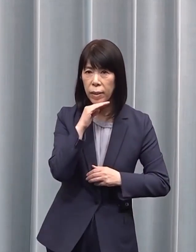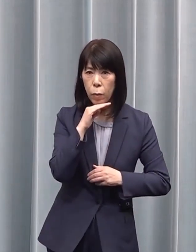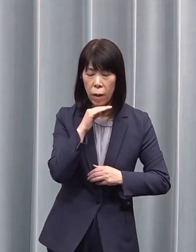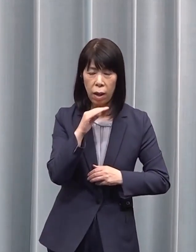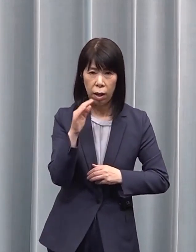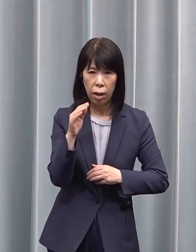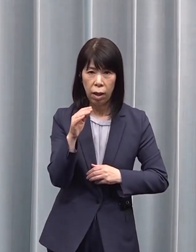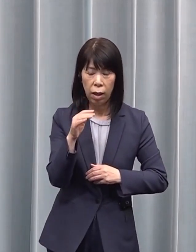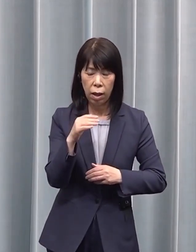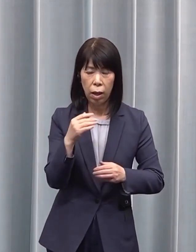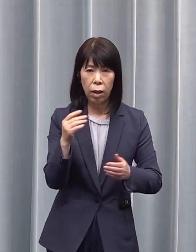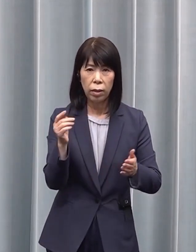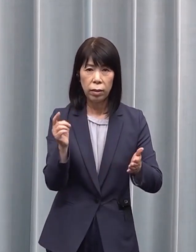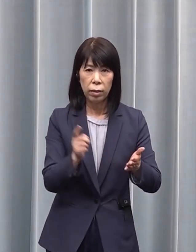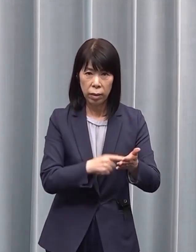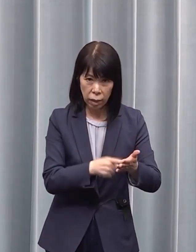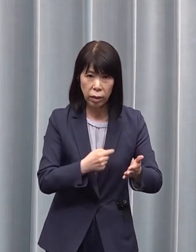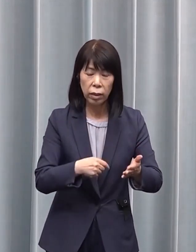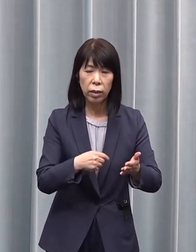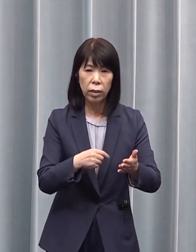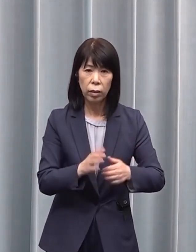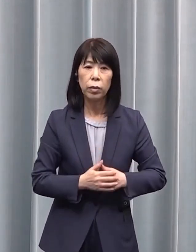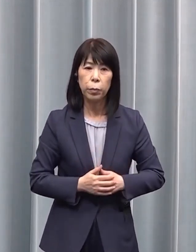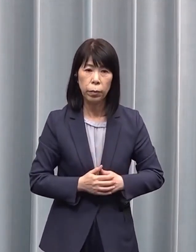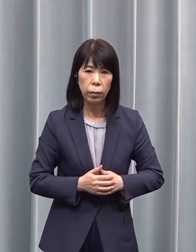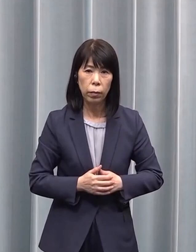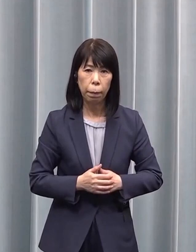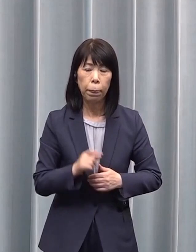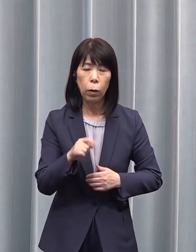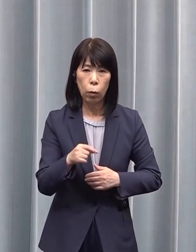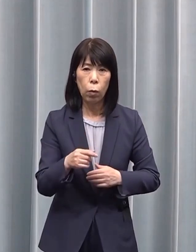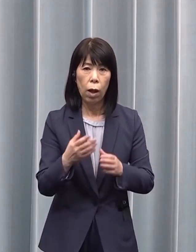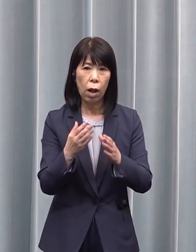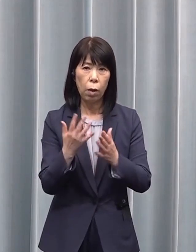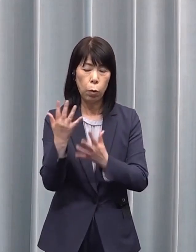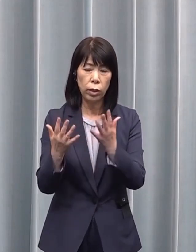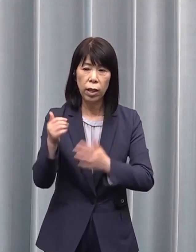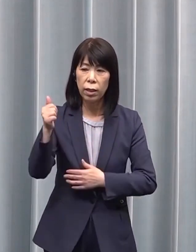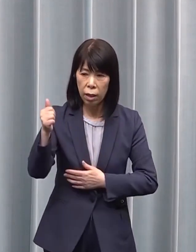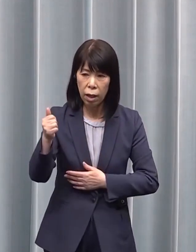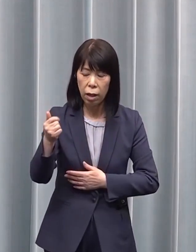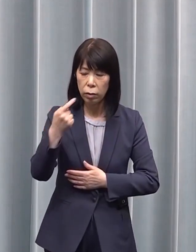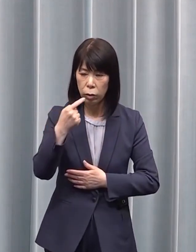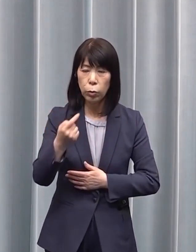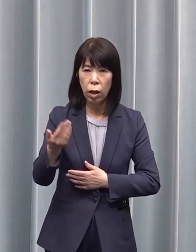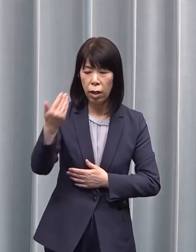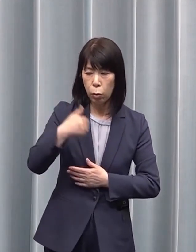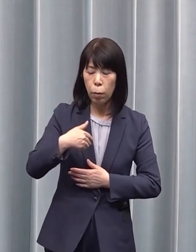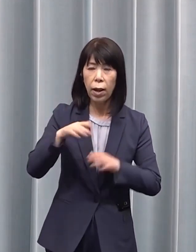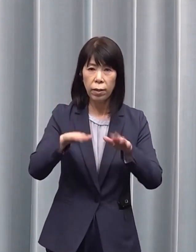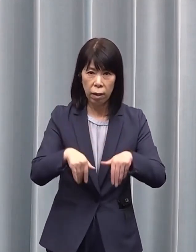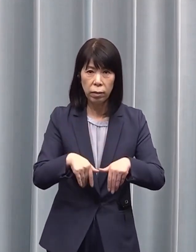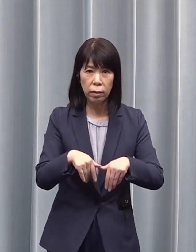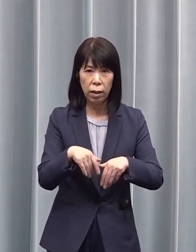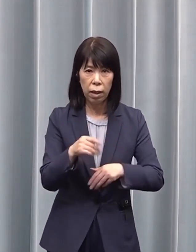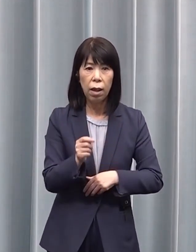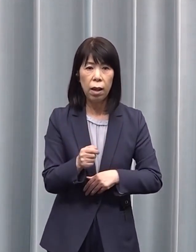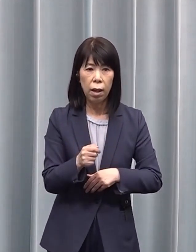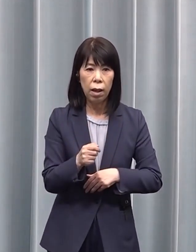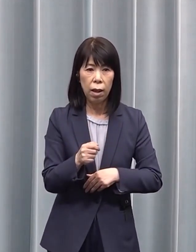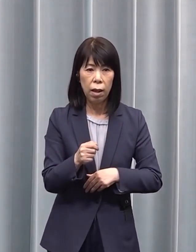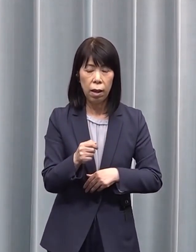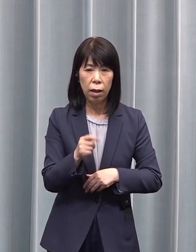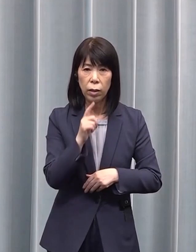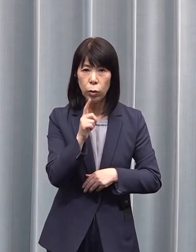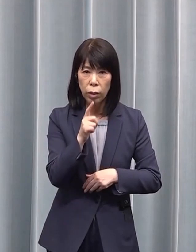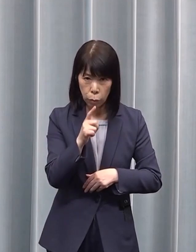導で外苑の再開発を進めなきゃいけないんだと、でこれは森さんから自分が頼まれてるんだと、こういった話を都幹部がメモで